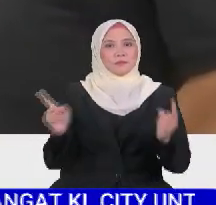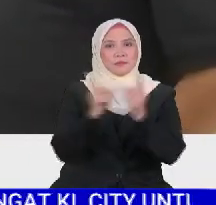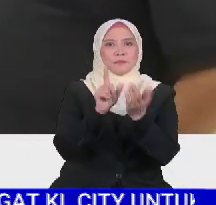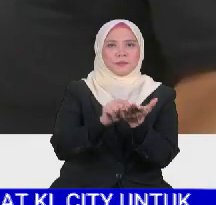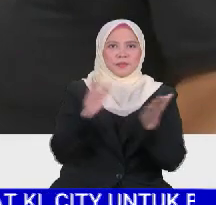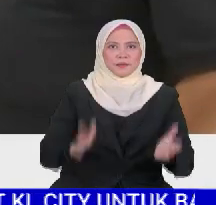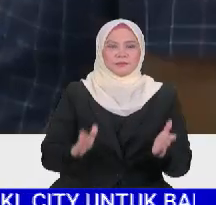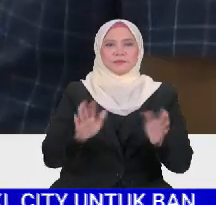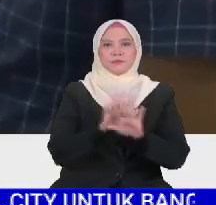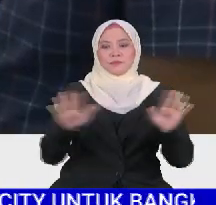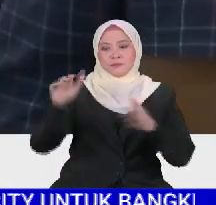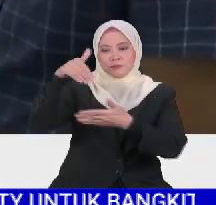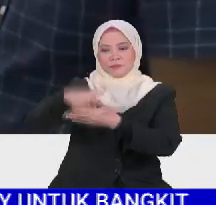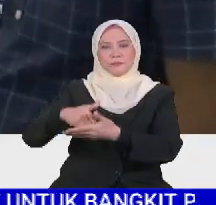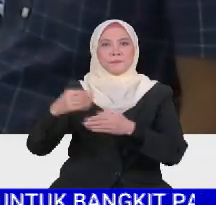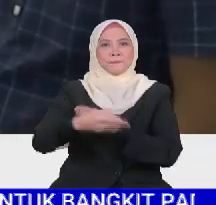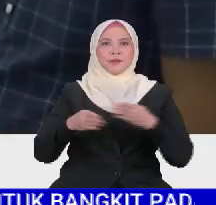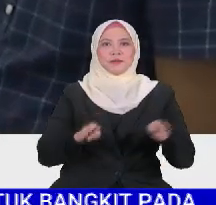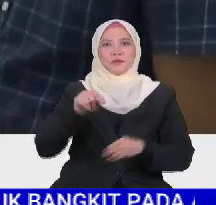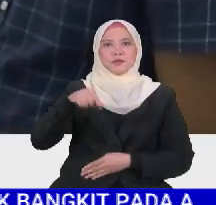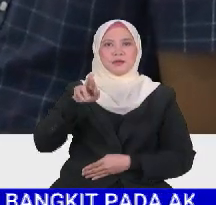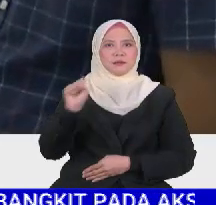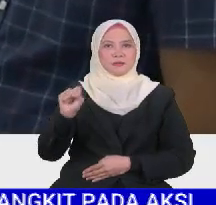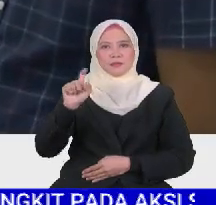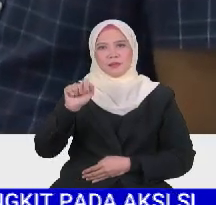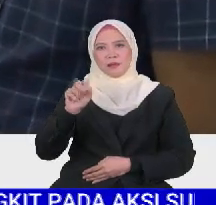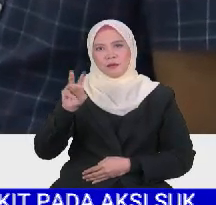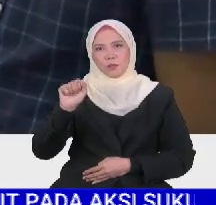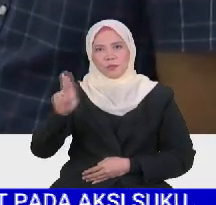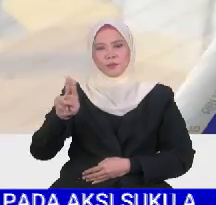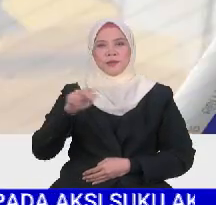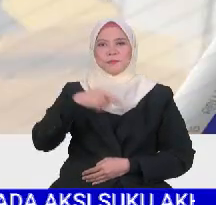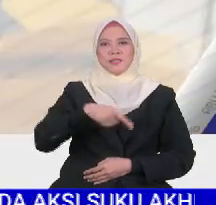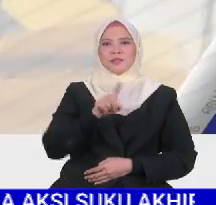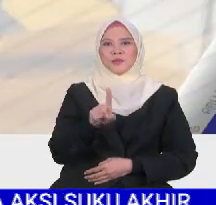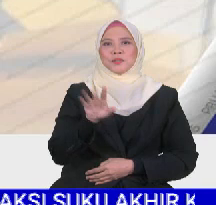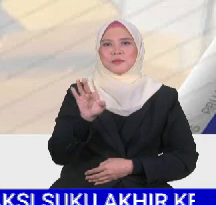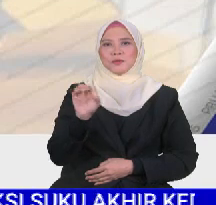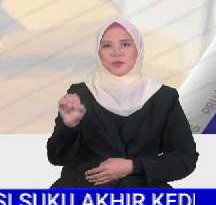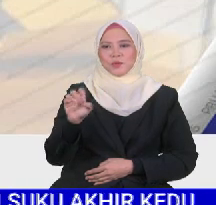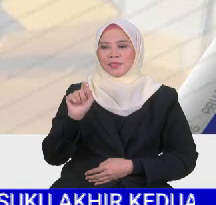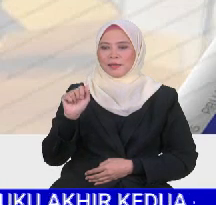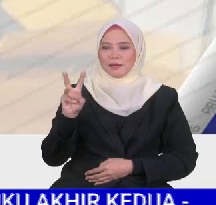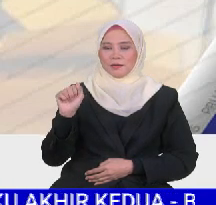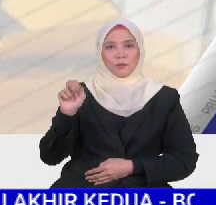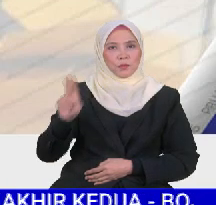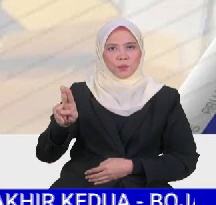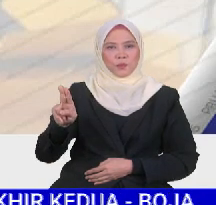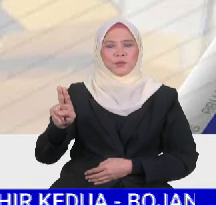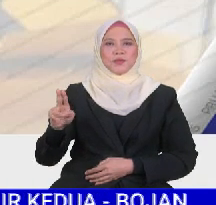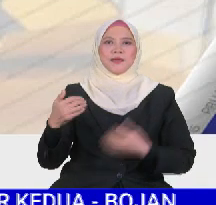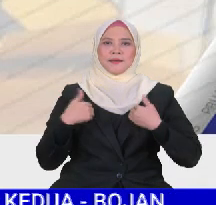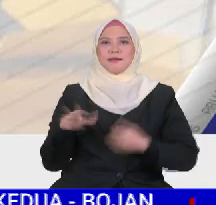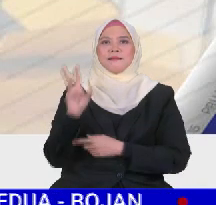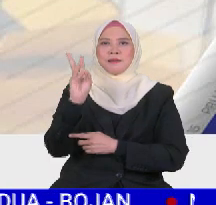meninjau Jenderal pilihan Raya di bilik gerakan jrshipi 190 Tawau menyaksikan perlawanan